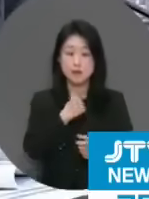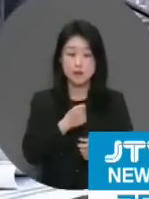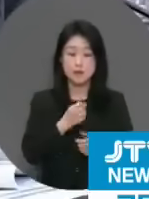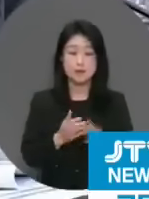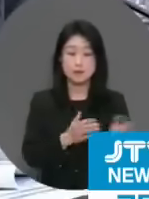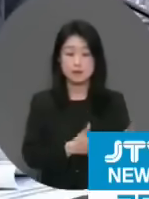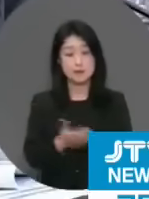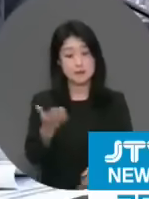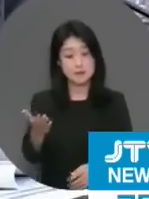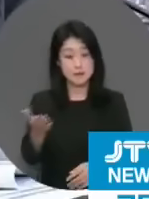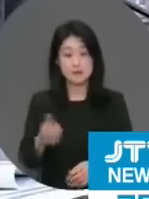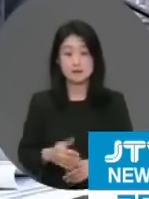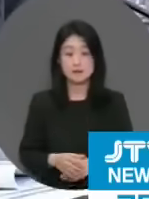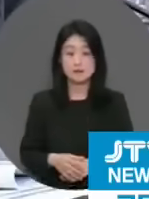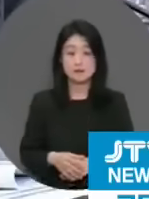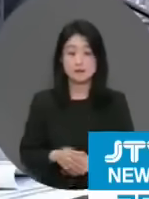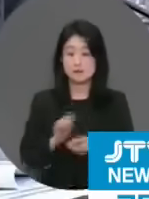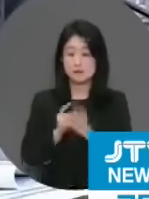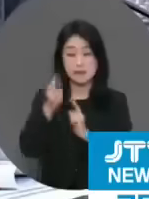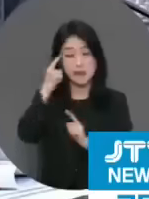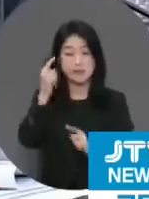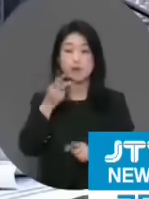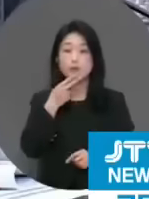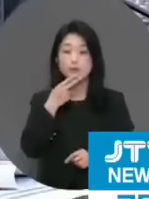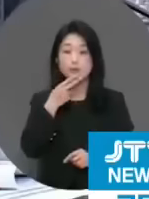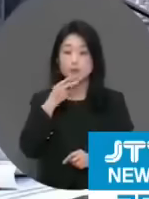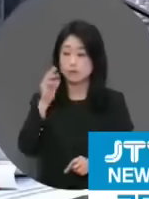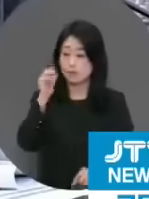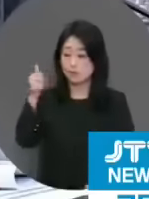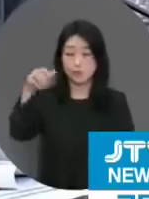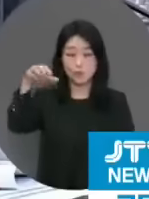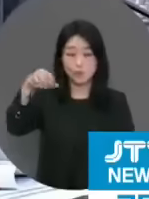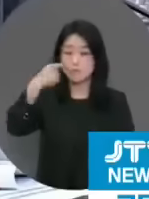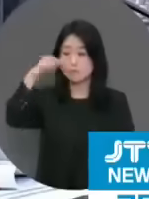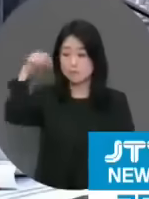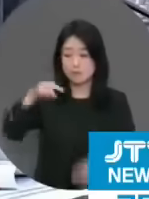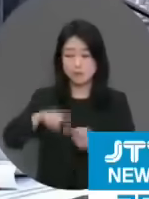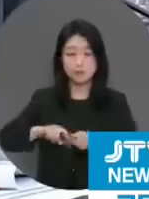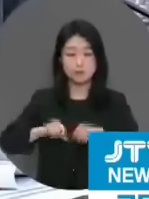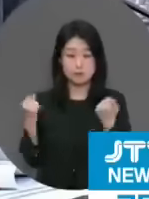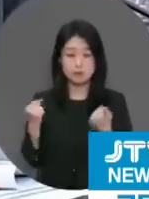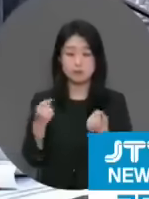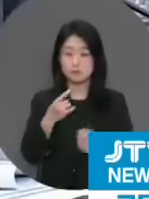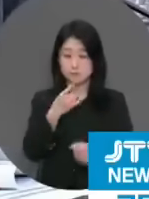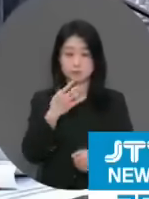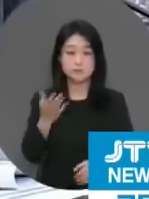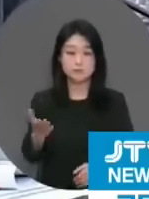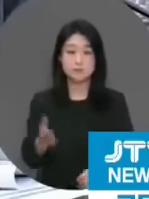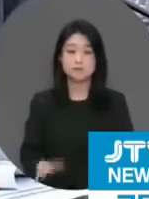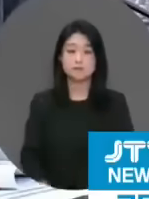앵커는 대안이 없어요. 그리고 용산에서 시키는 대로 할 뿐이거든요.